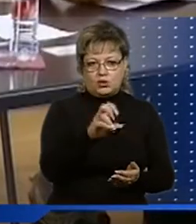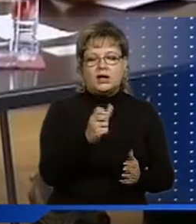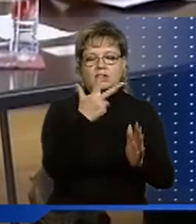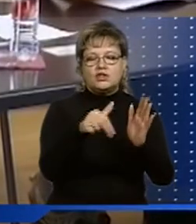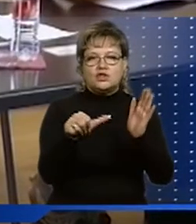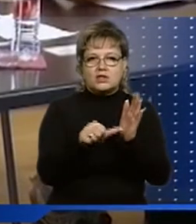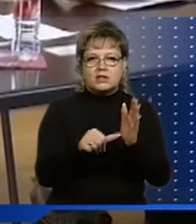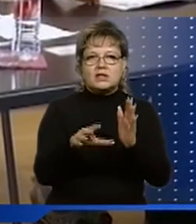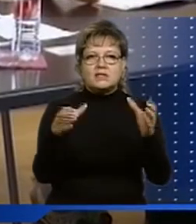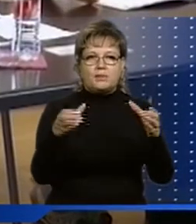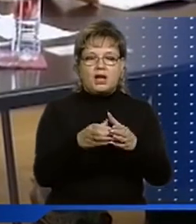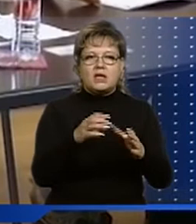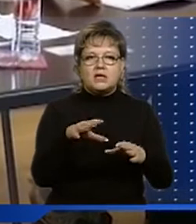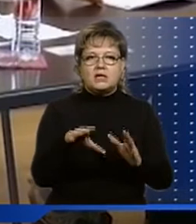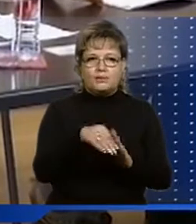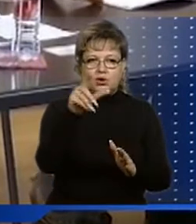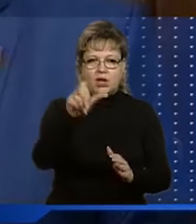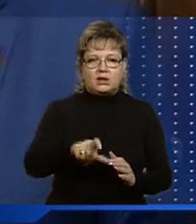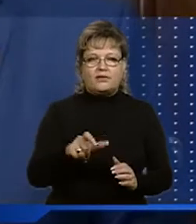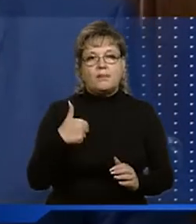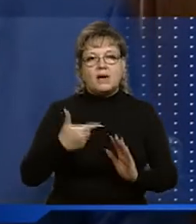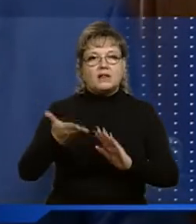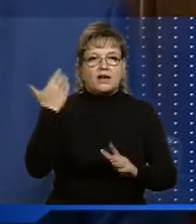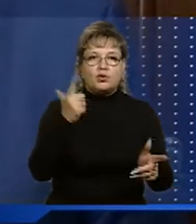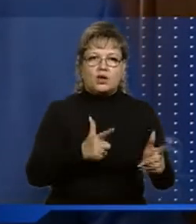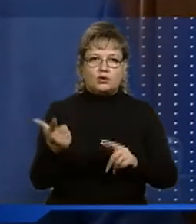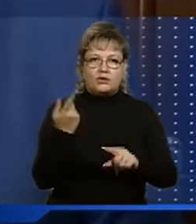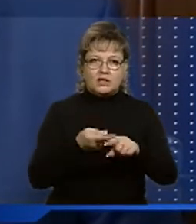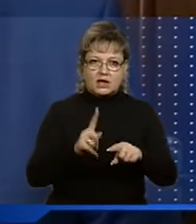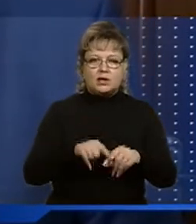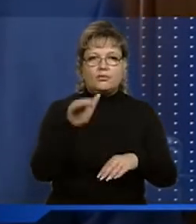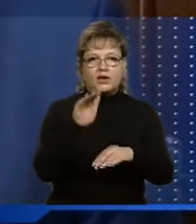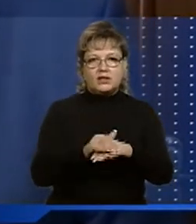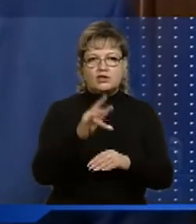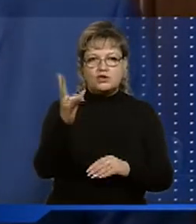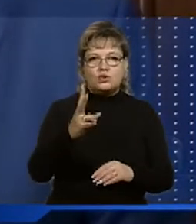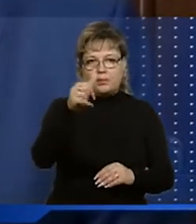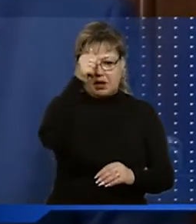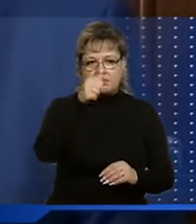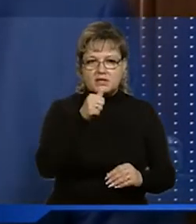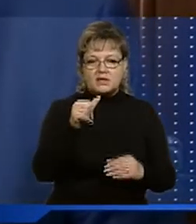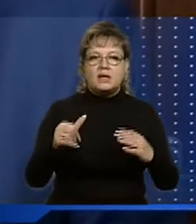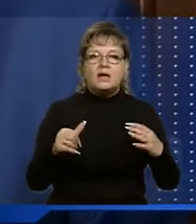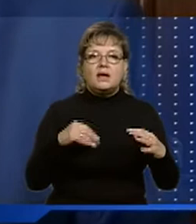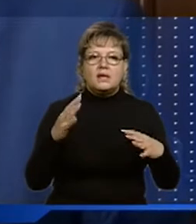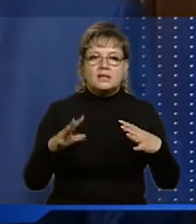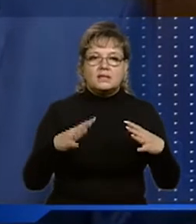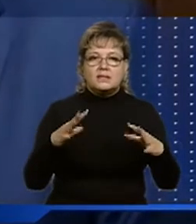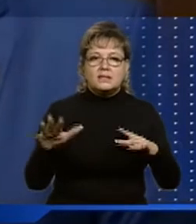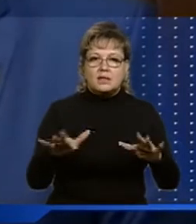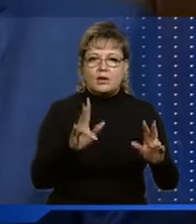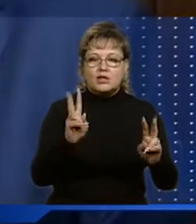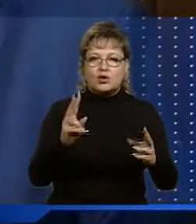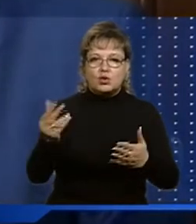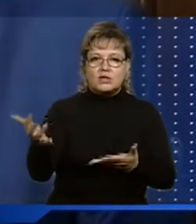36 районных собраний депутатов. Мы давно готовились к этому. Мы фактически с ноября месяца занимались тем, чтобы собирать